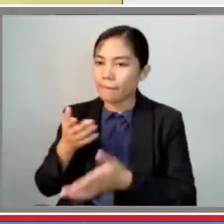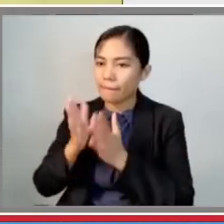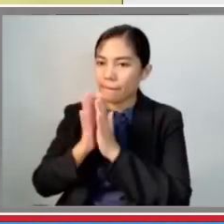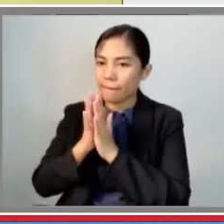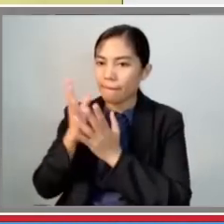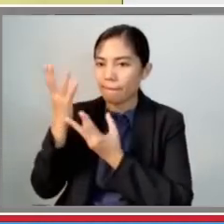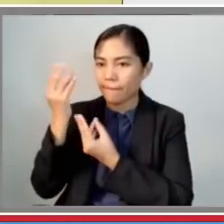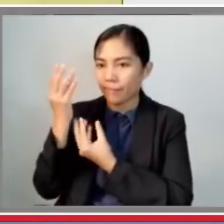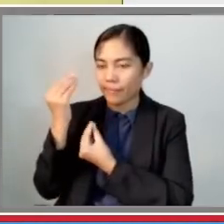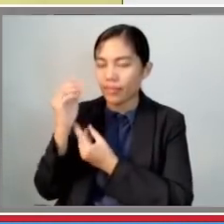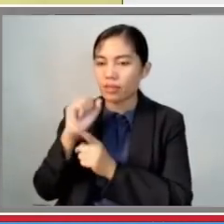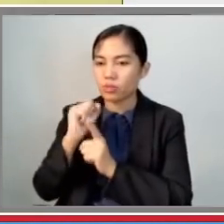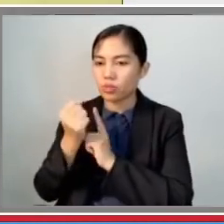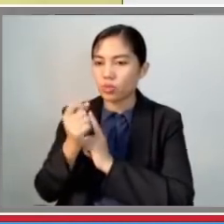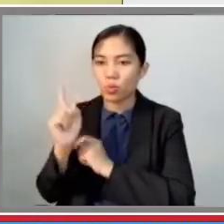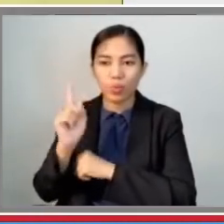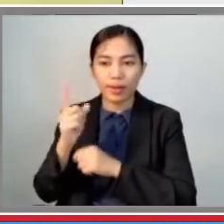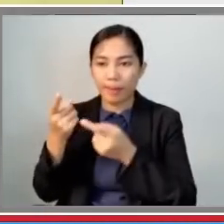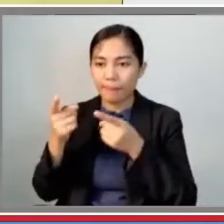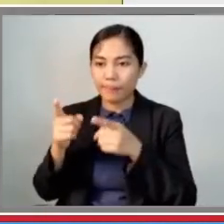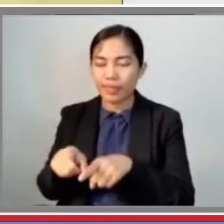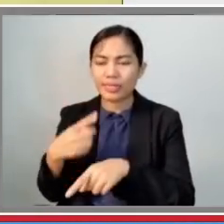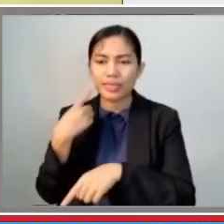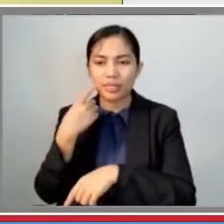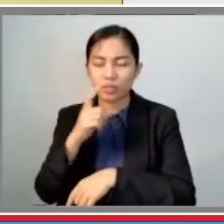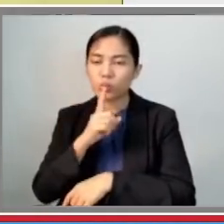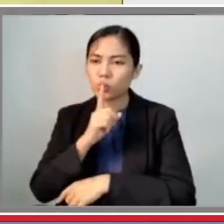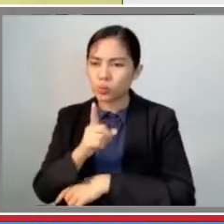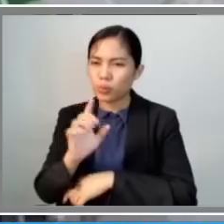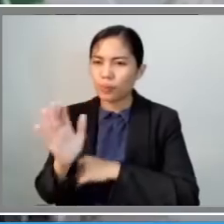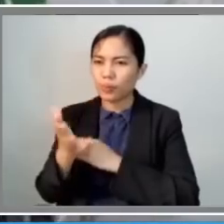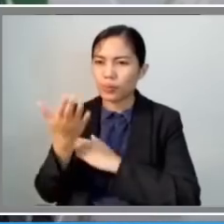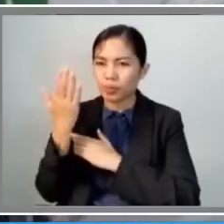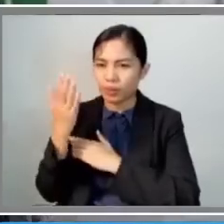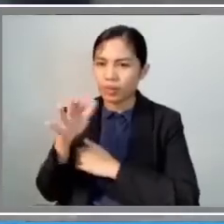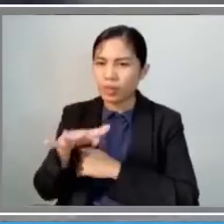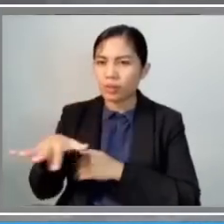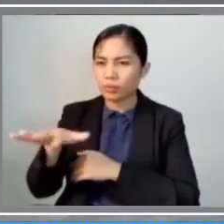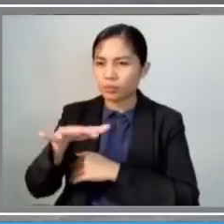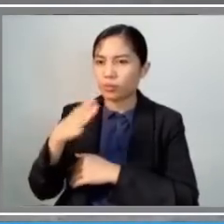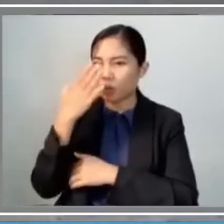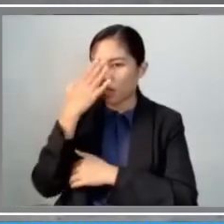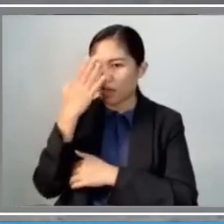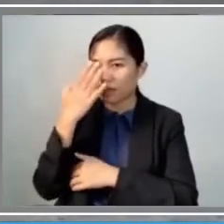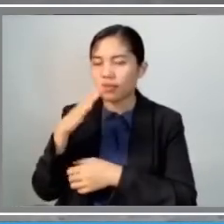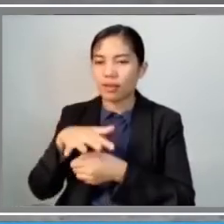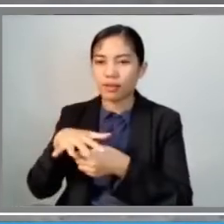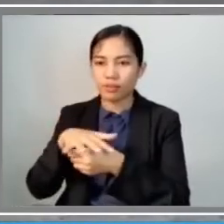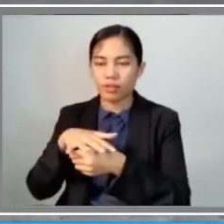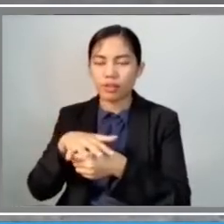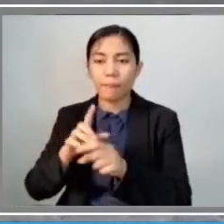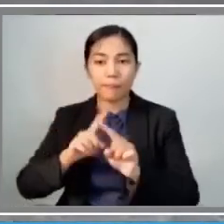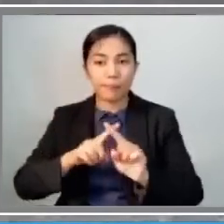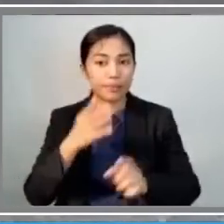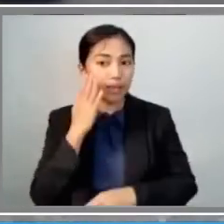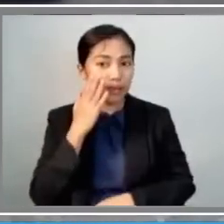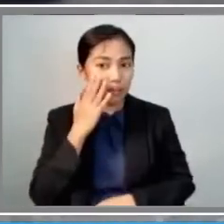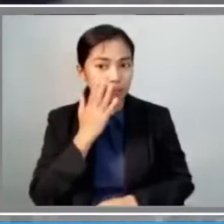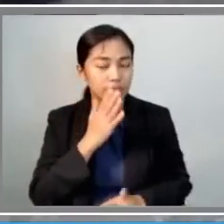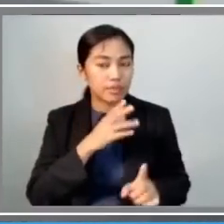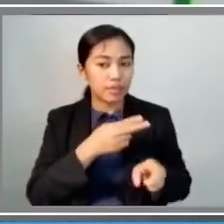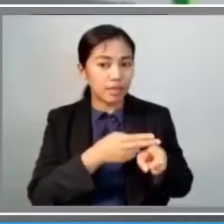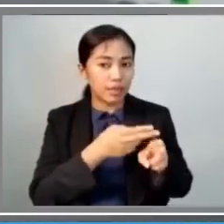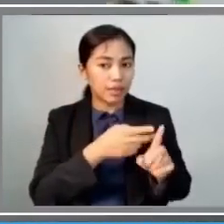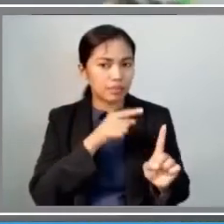sir so kaninang madaling araw Tama po mga Marilao area po yon nakilala na po ba siya at papaano po siya napunta roon